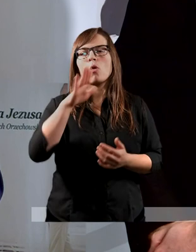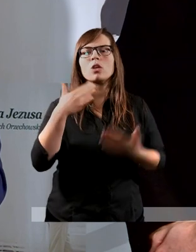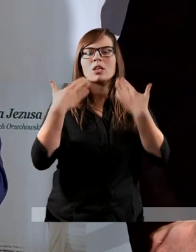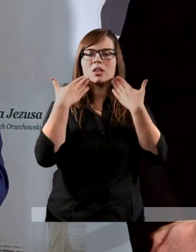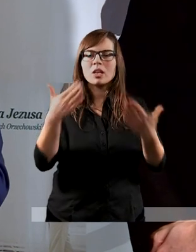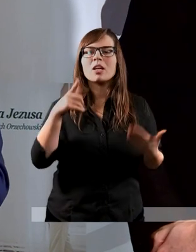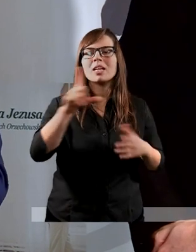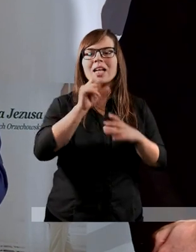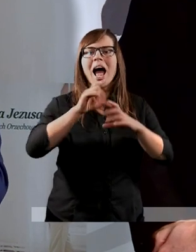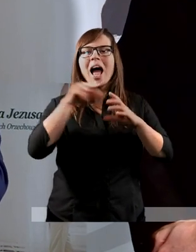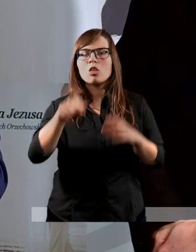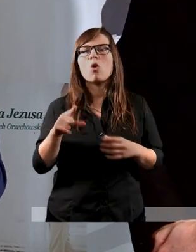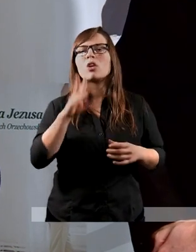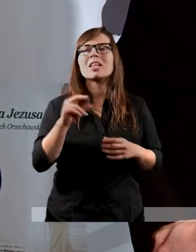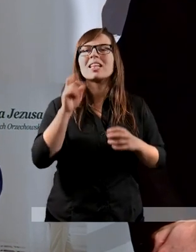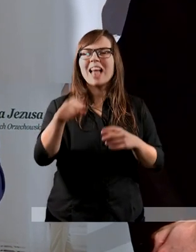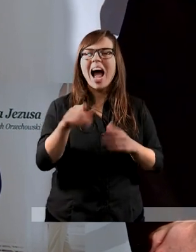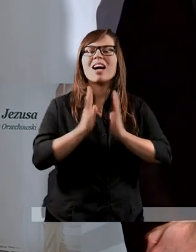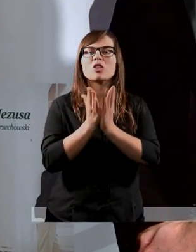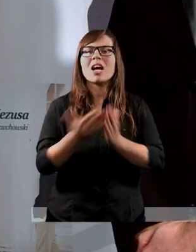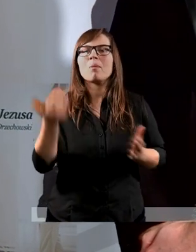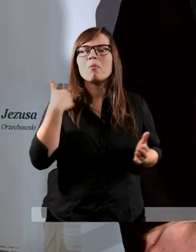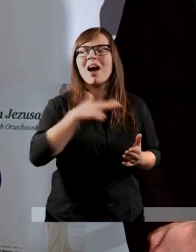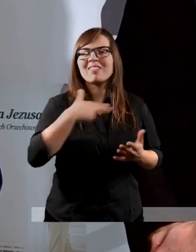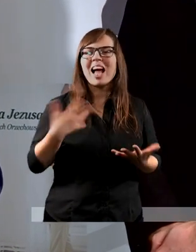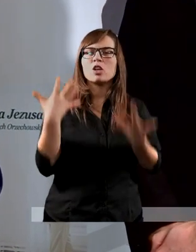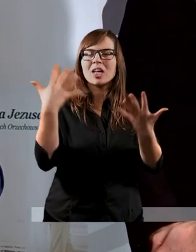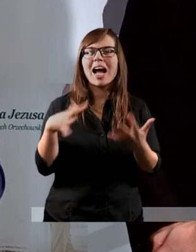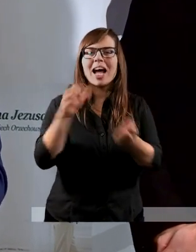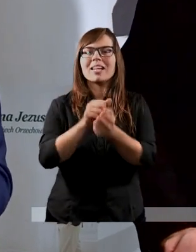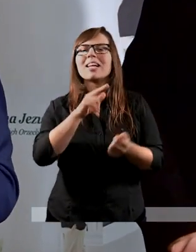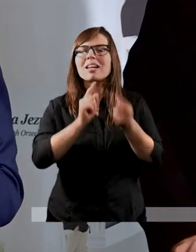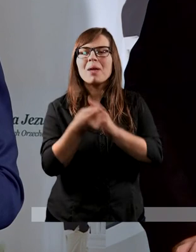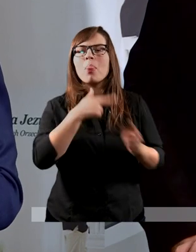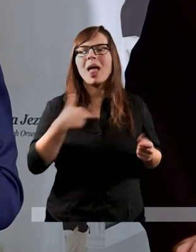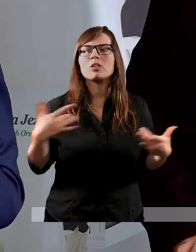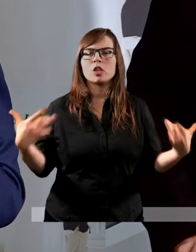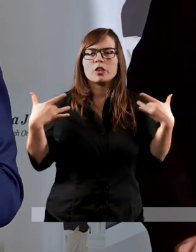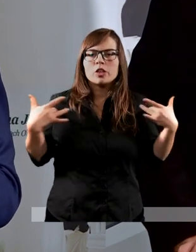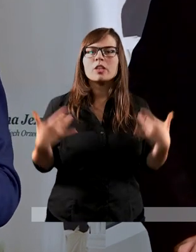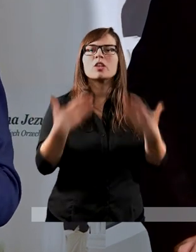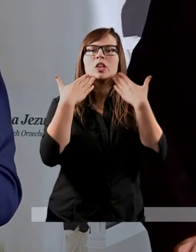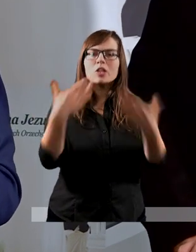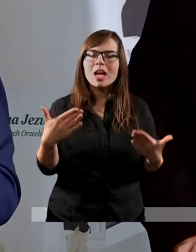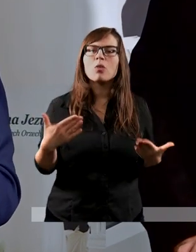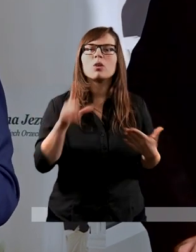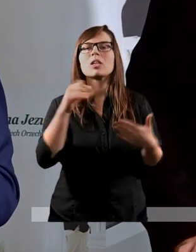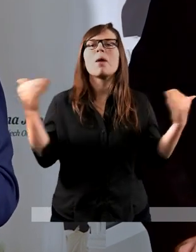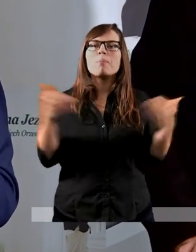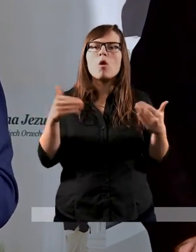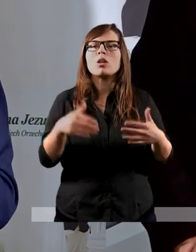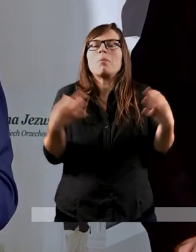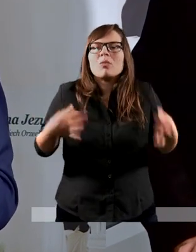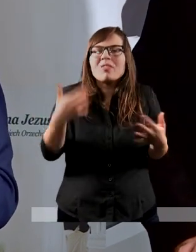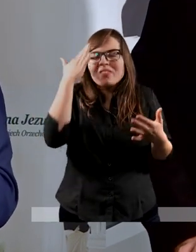Panie Boże, dziękujemy za to, że ta księga znalazła się w naszych rękach i zmieniła nasze życie. I dziękuję, że możemy